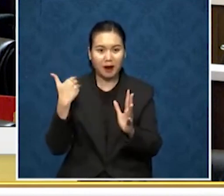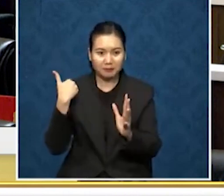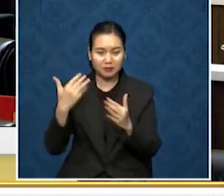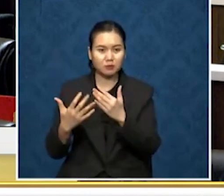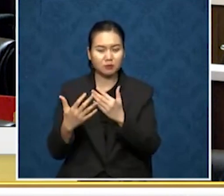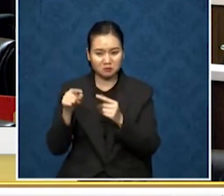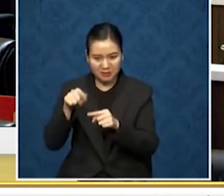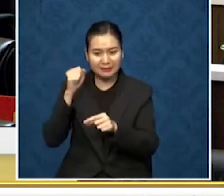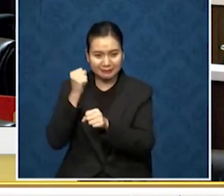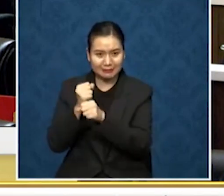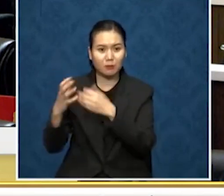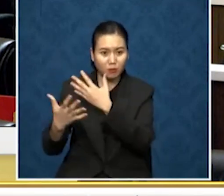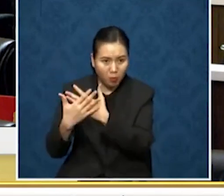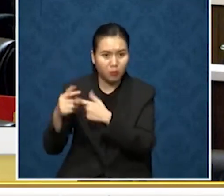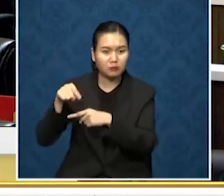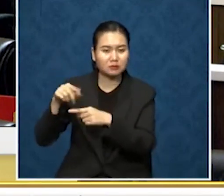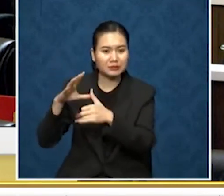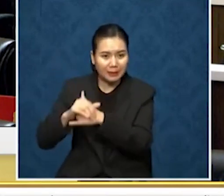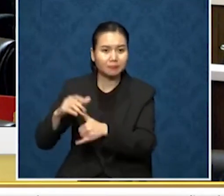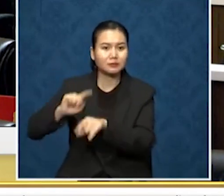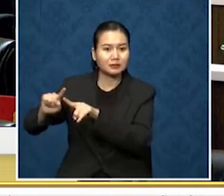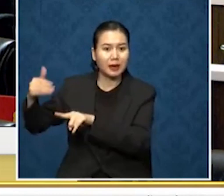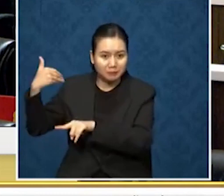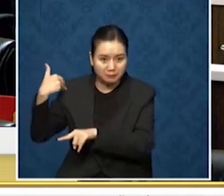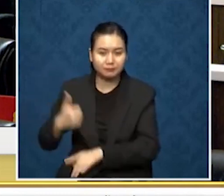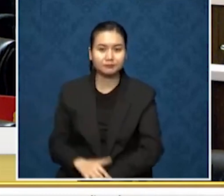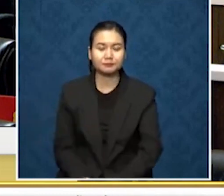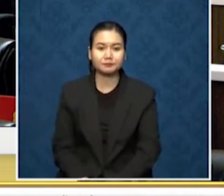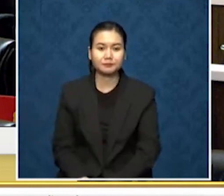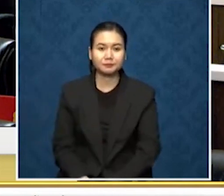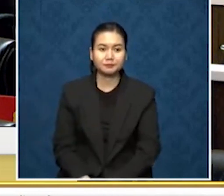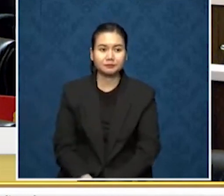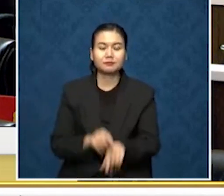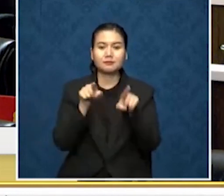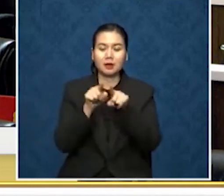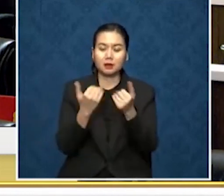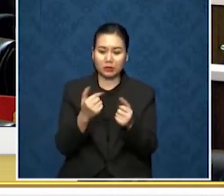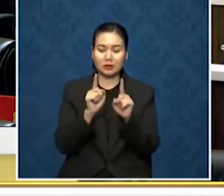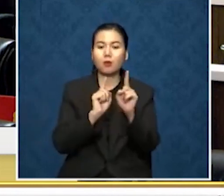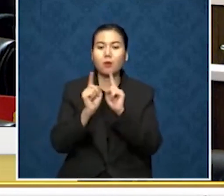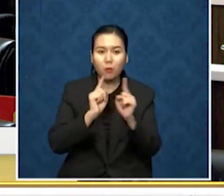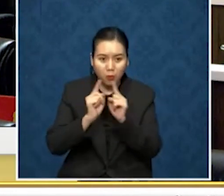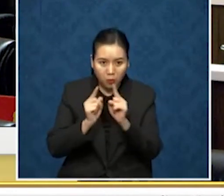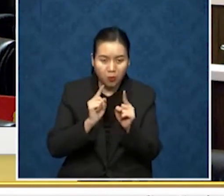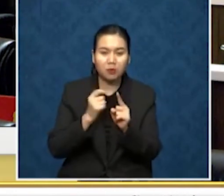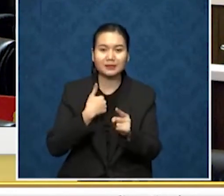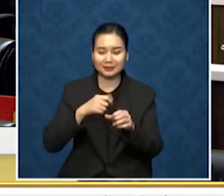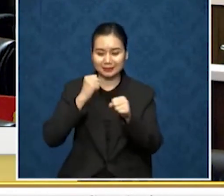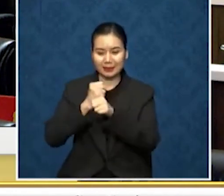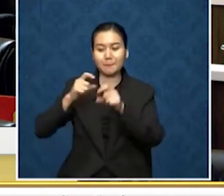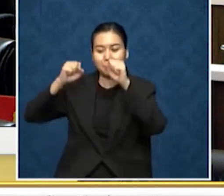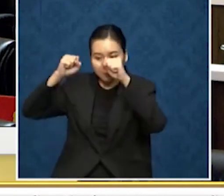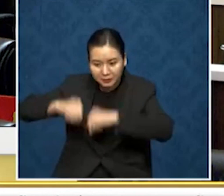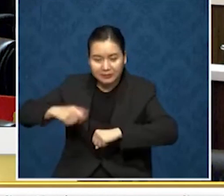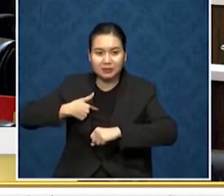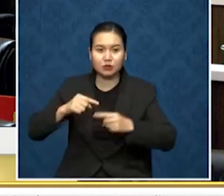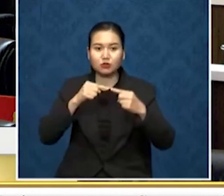ถูกดำเนินคดีก็มีดังนั้นครับการที่เราจะมาพูดคุยกันเพื่อที่จะทำประชามติและนำ